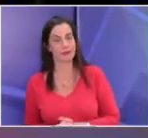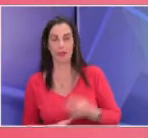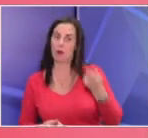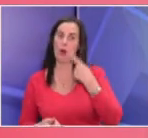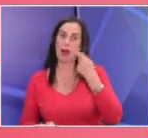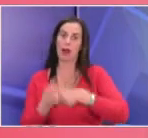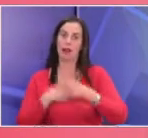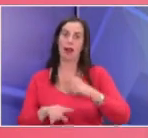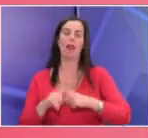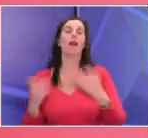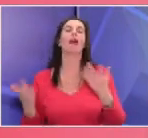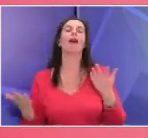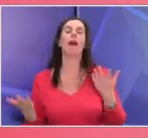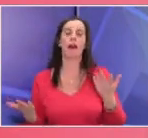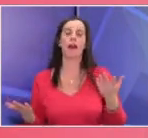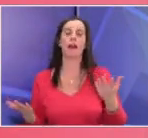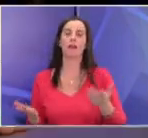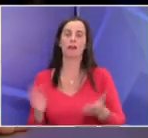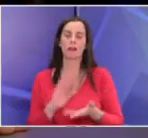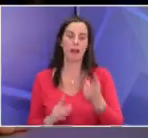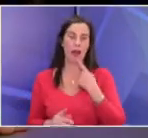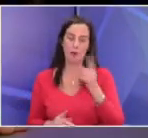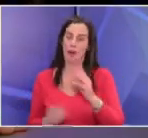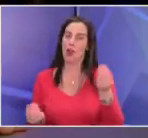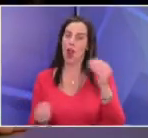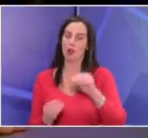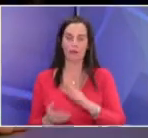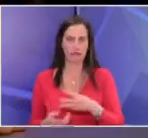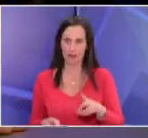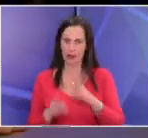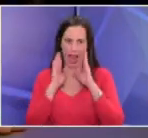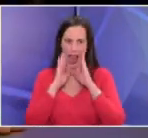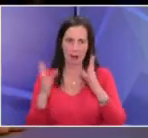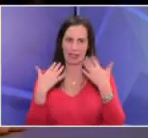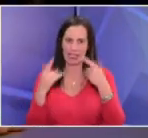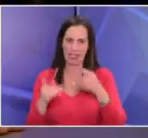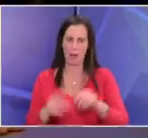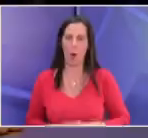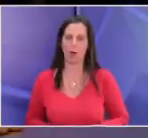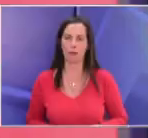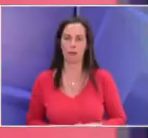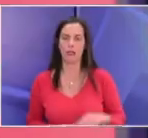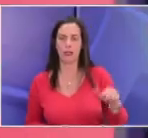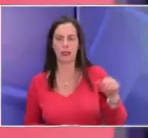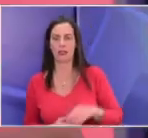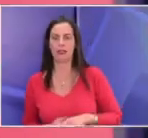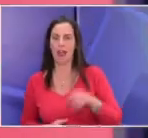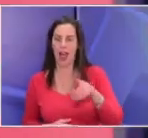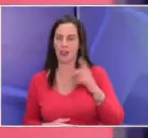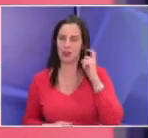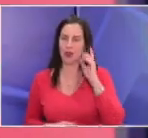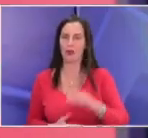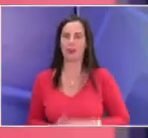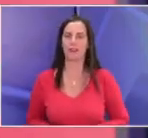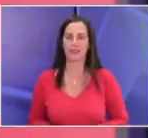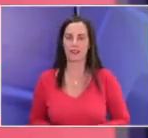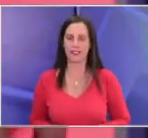חינם יחזור להיות חינם. יש פה בעיה, תראה. הילדה שלי סיימה